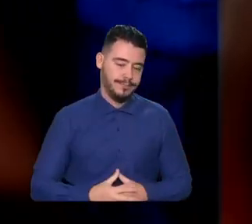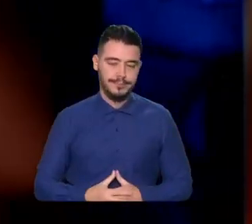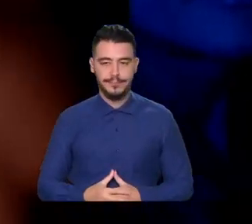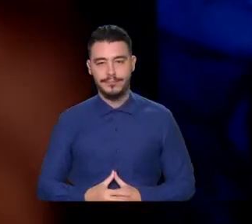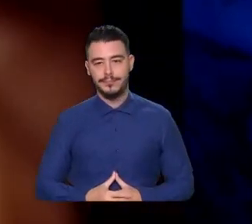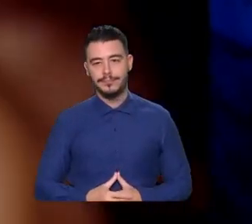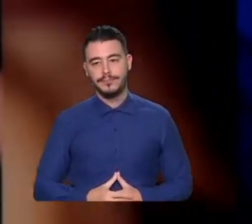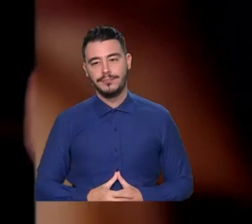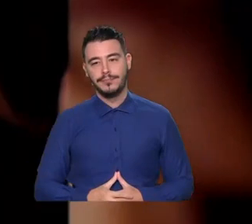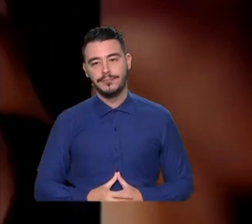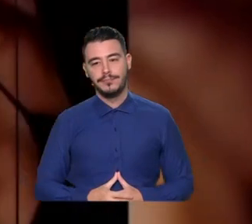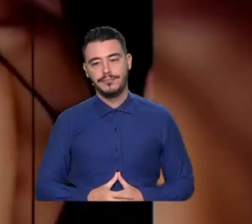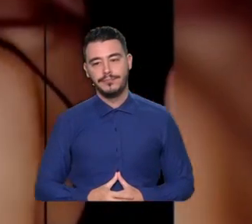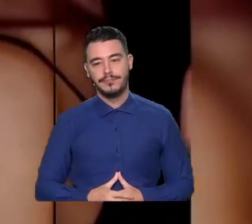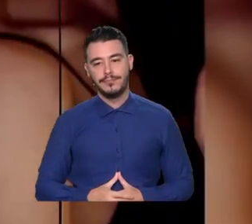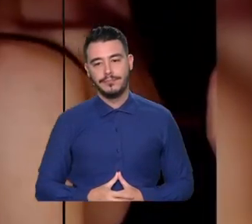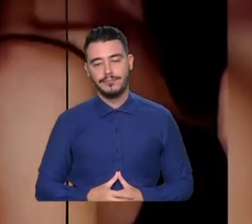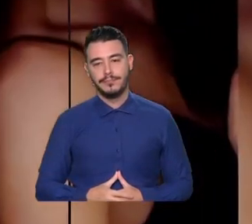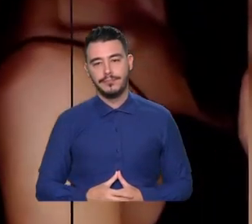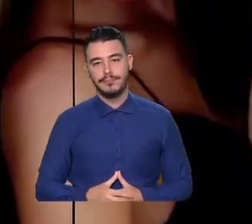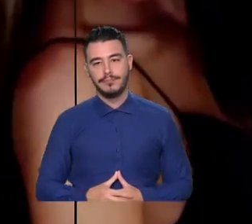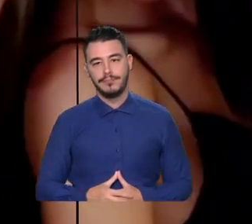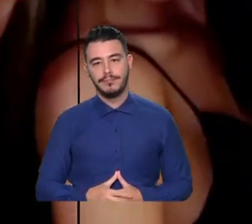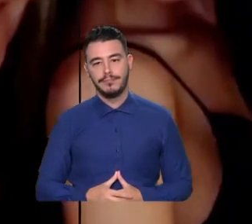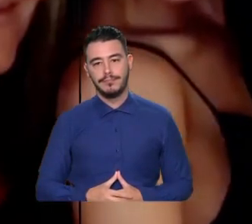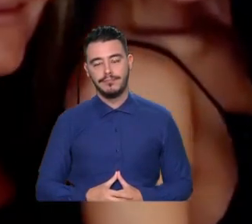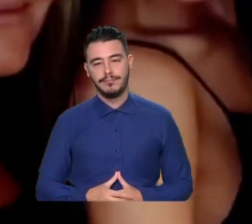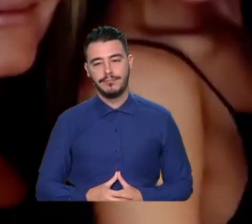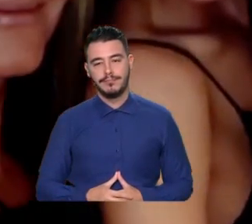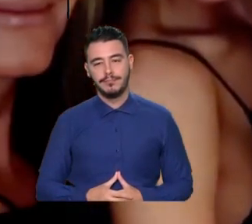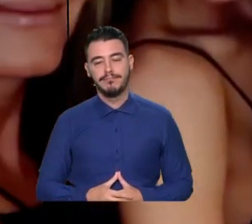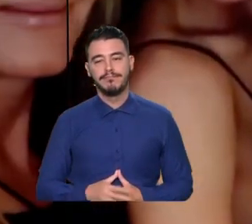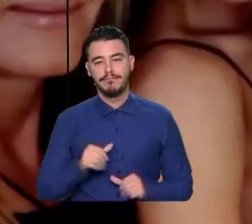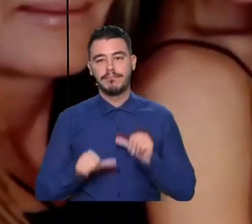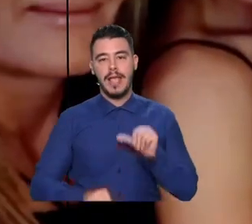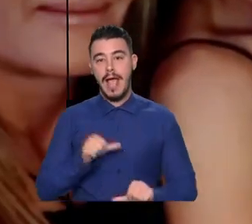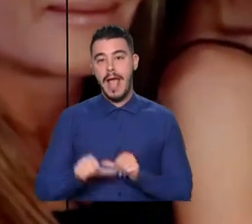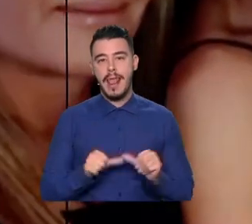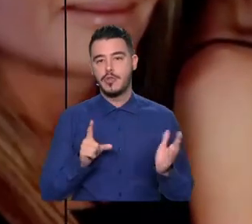Ουφ, βαριά. Πολύ, πολύ βαριά ιστορία. Θέλω να πω ότι έχει αλλάξει και ο νόμος για τα τροχιά.